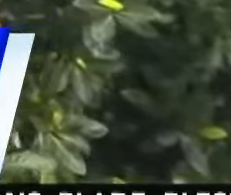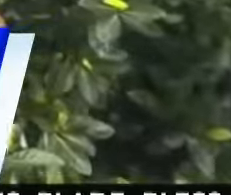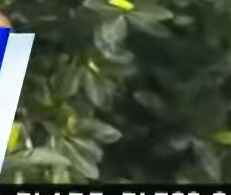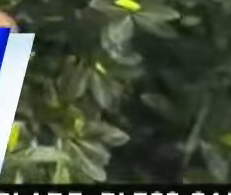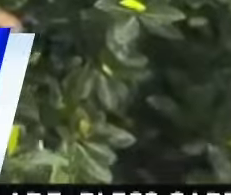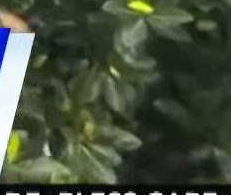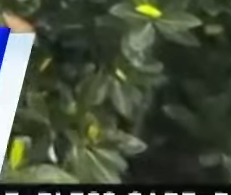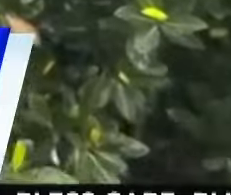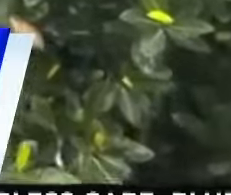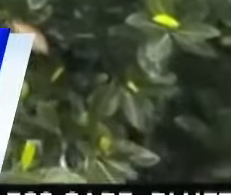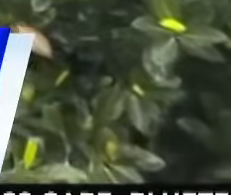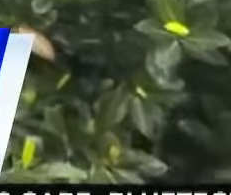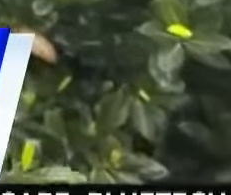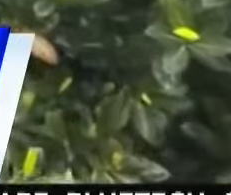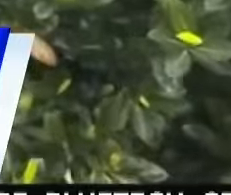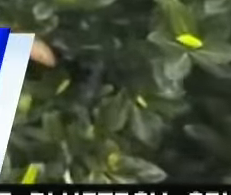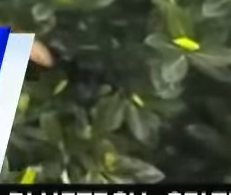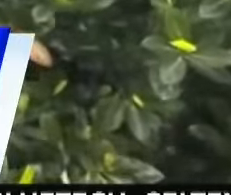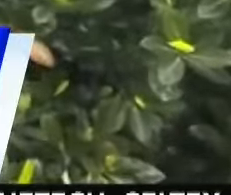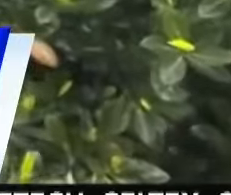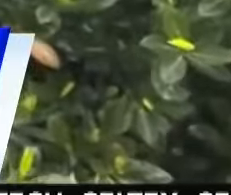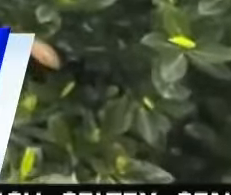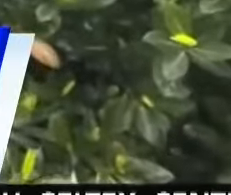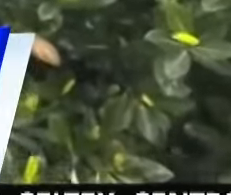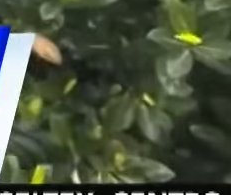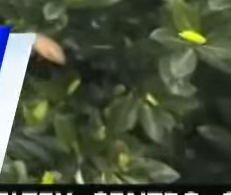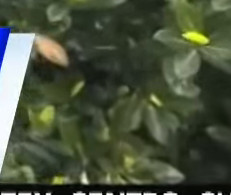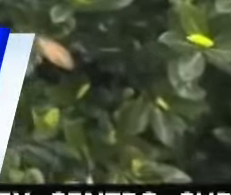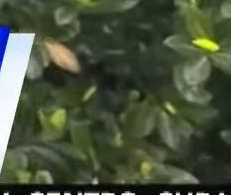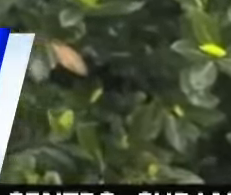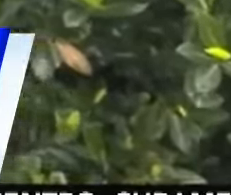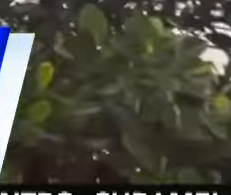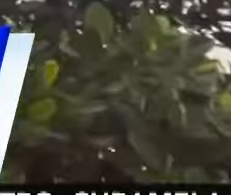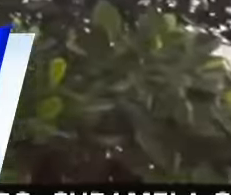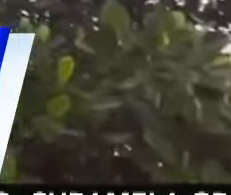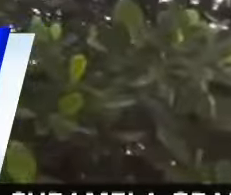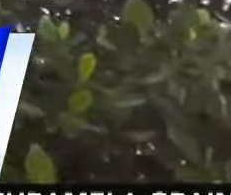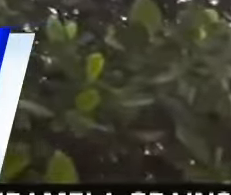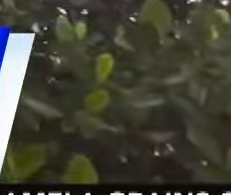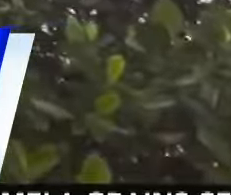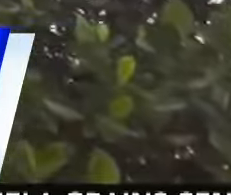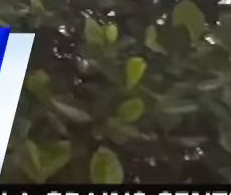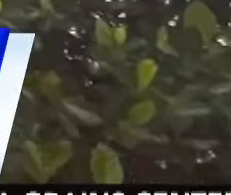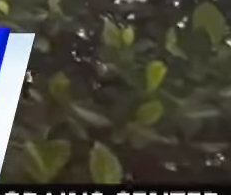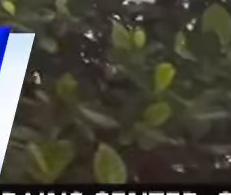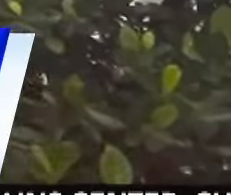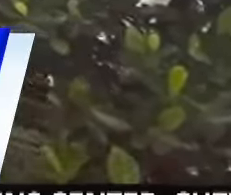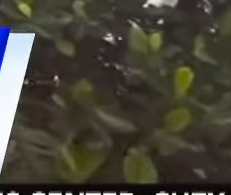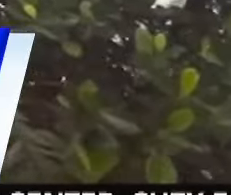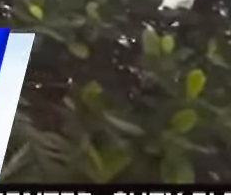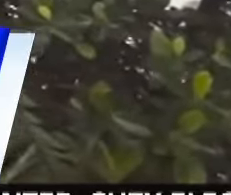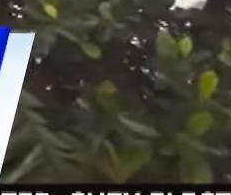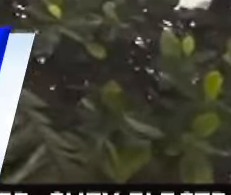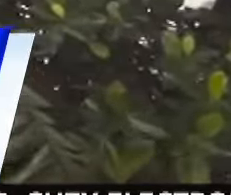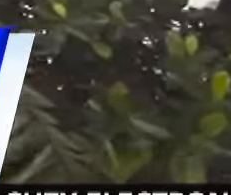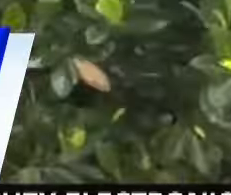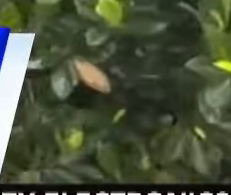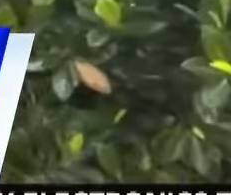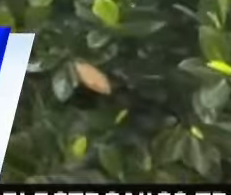Lakat po ng miyembro ng pamilyang nakatira sa bahay na yan ay manumanong inire-rescue. Buti po, merong volunteer group dito sa paanan ng